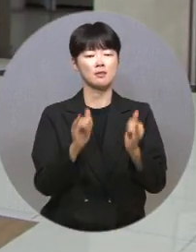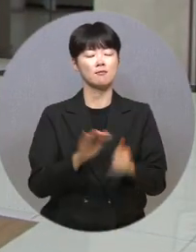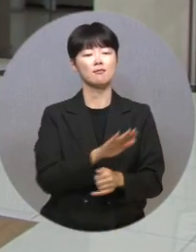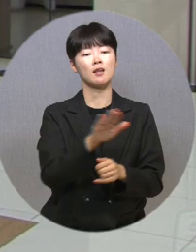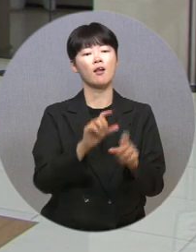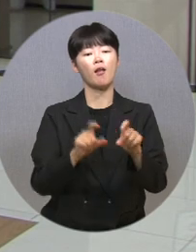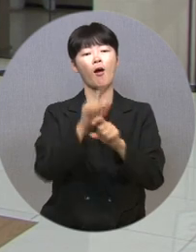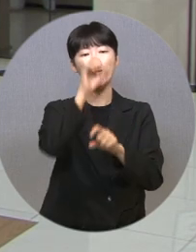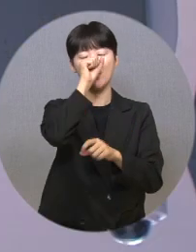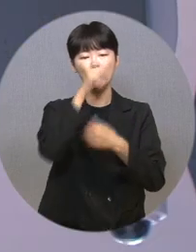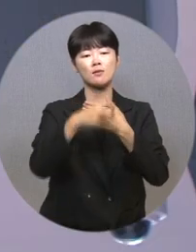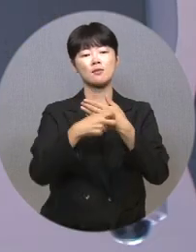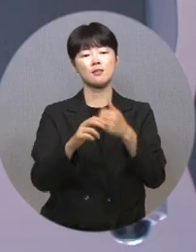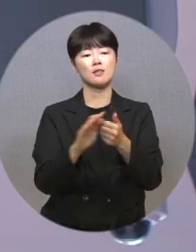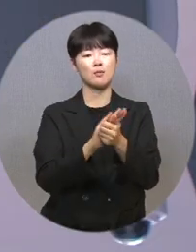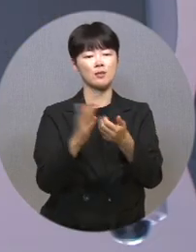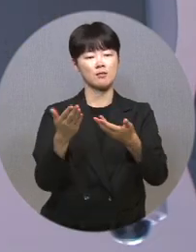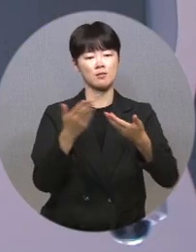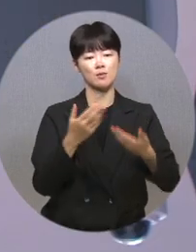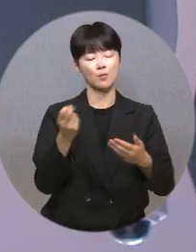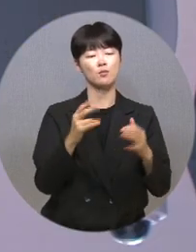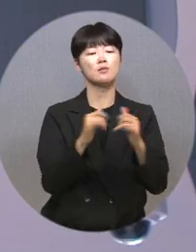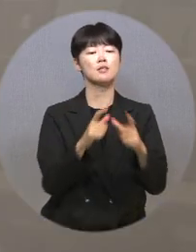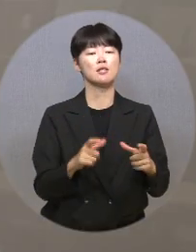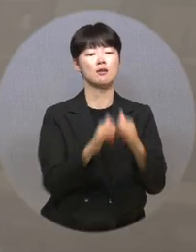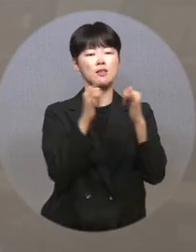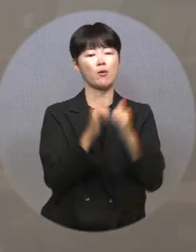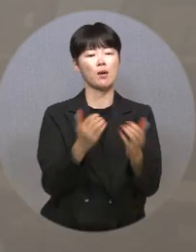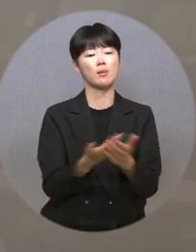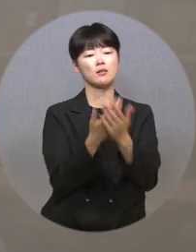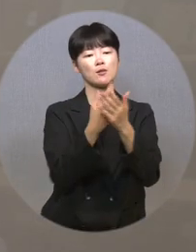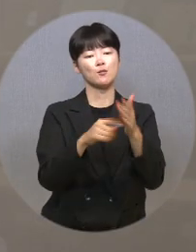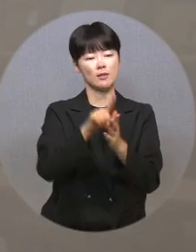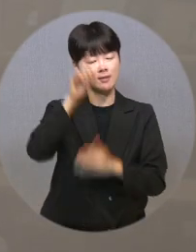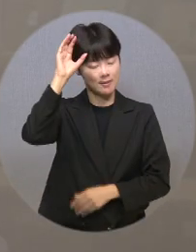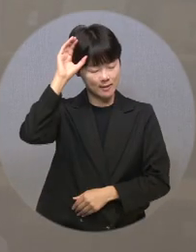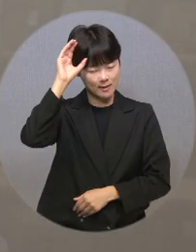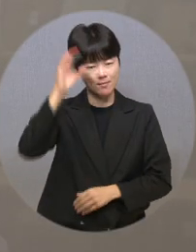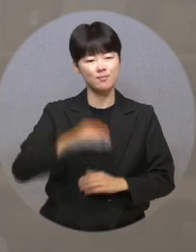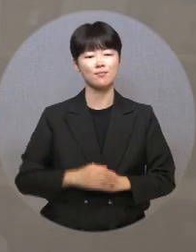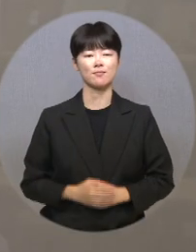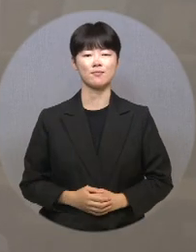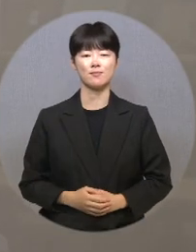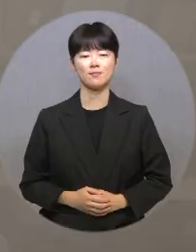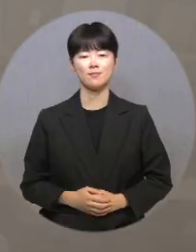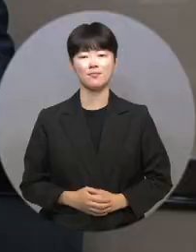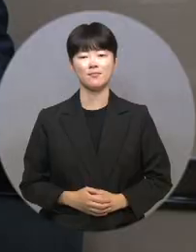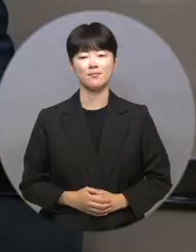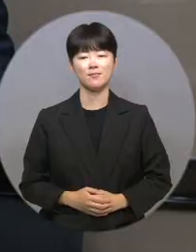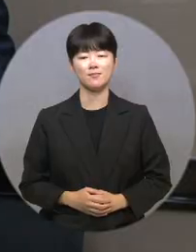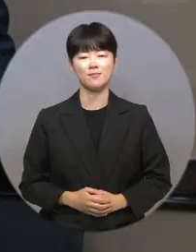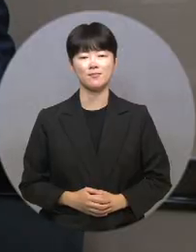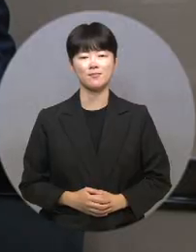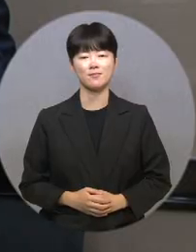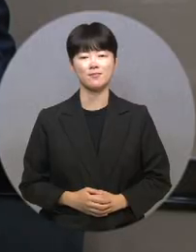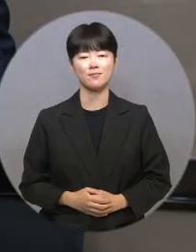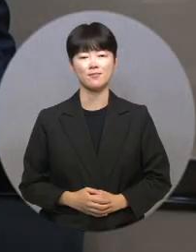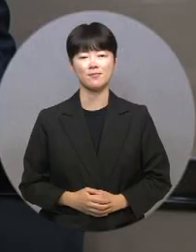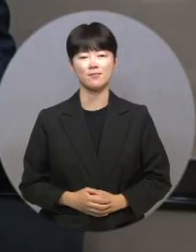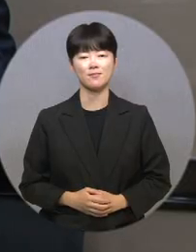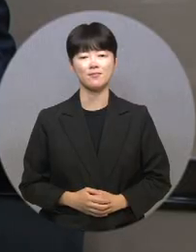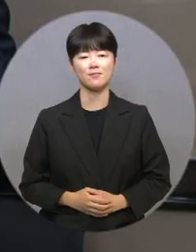서비스 혜택을 누리고 지역사회가 발전해 나갈 수 있기를 기대해봅니다. 지금까지 복지TV 부산방송